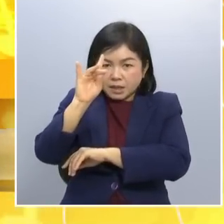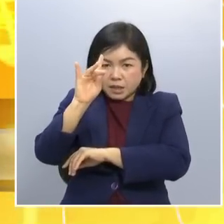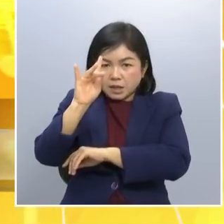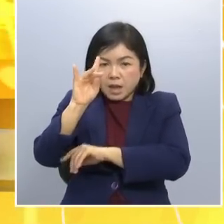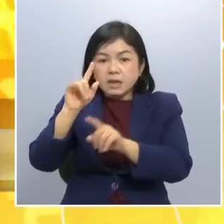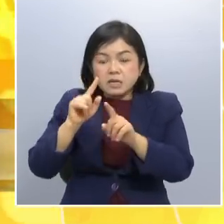เติมมานะคะนอกเหนือ